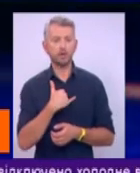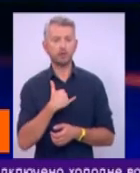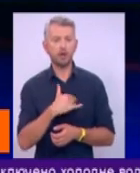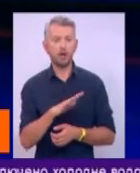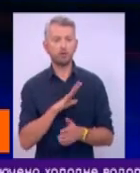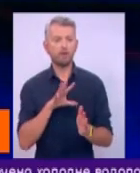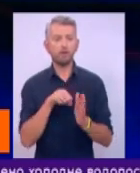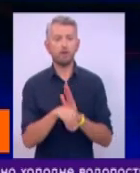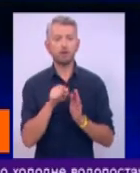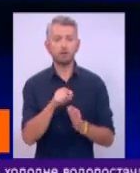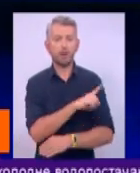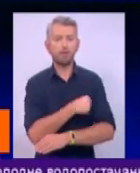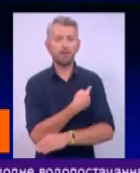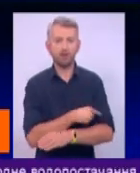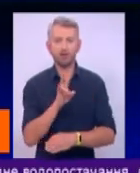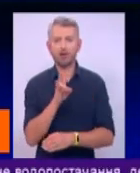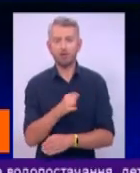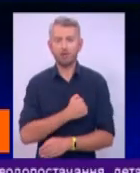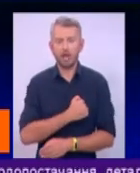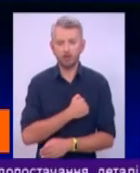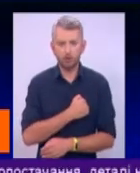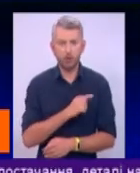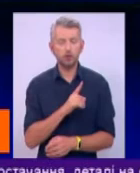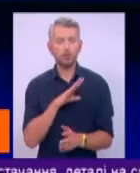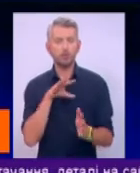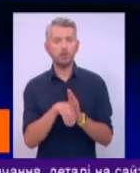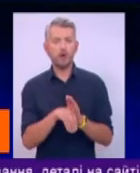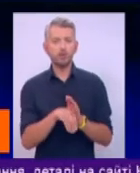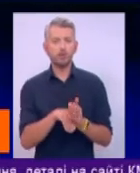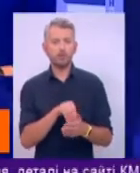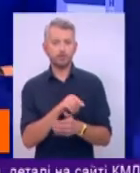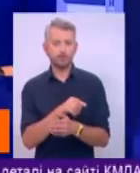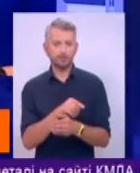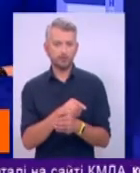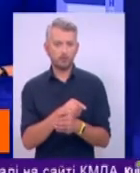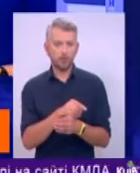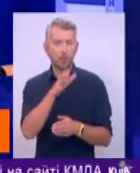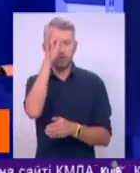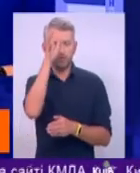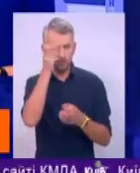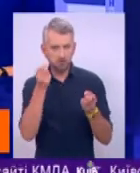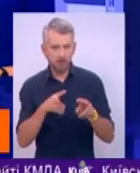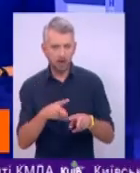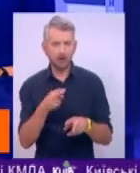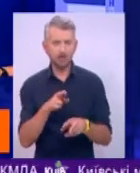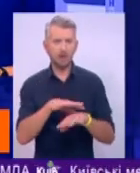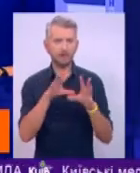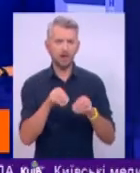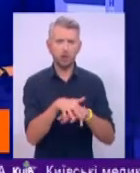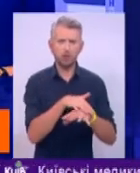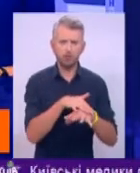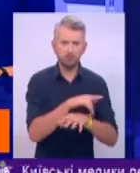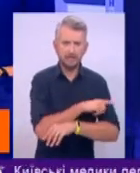було впроваджено це медичне капеланство і була впроваджена ця клінічна душпастерська освіта для і загальної медицини, і